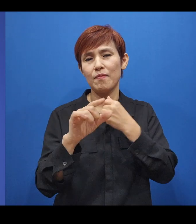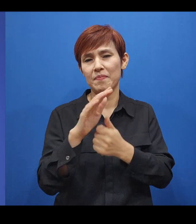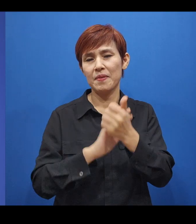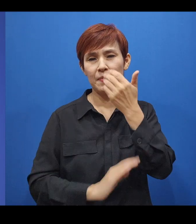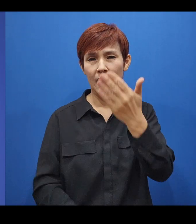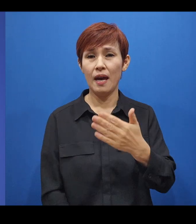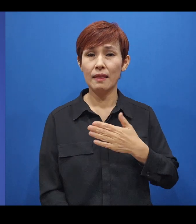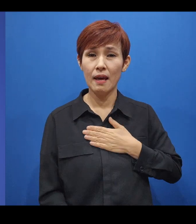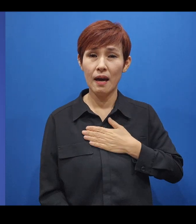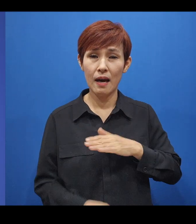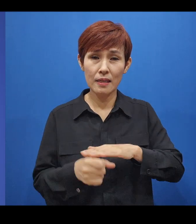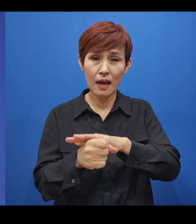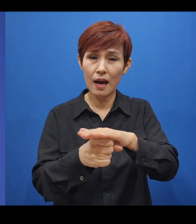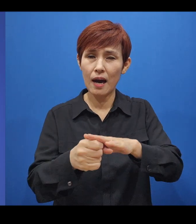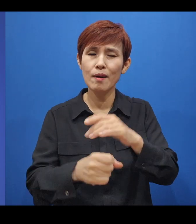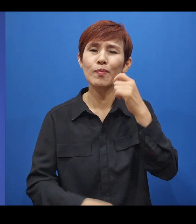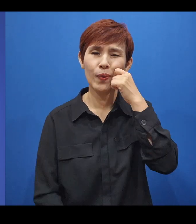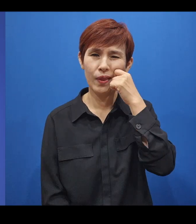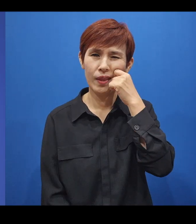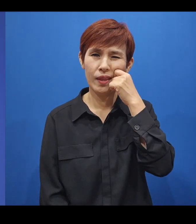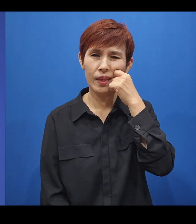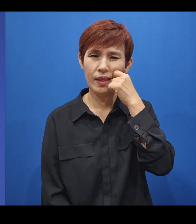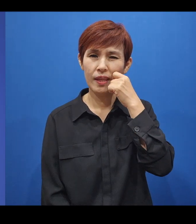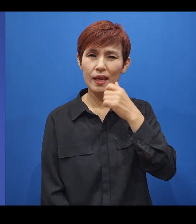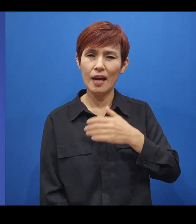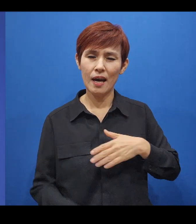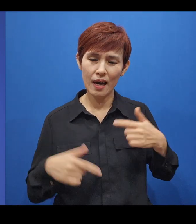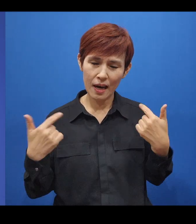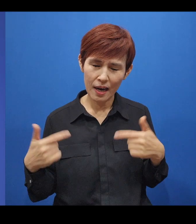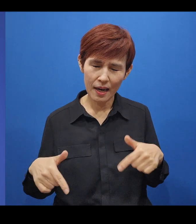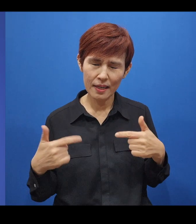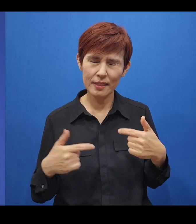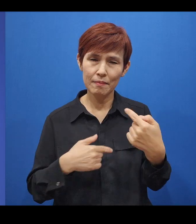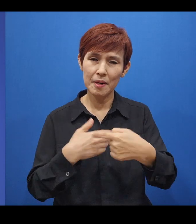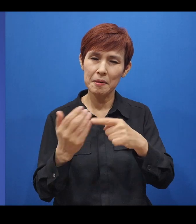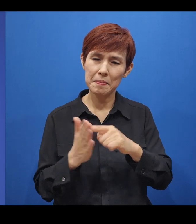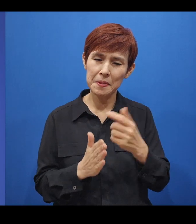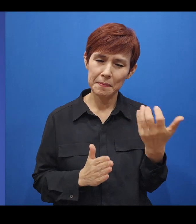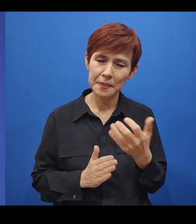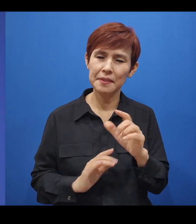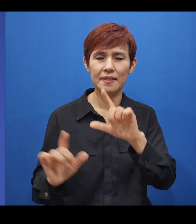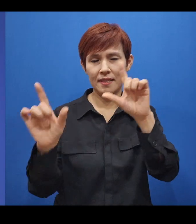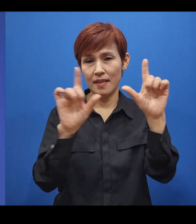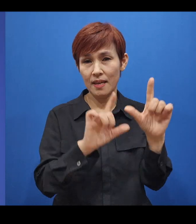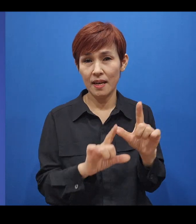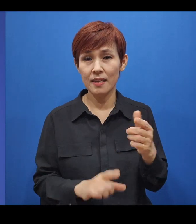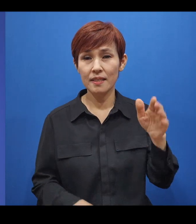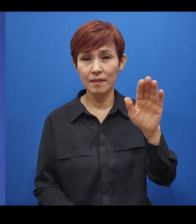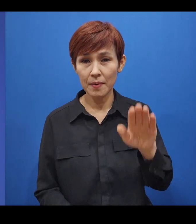사랑할 힘이 없는데, 그래서 안정감도 없고 늘 치명적인 아픔을 가지고 사는데